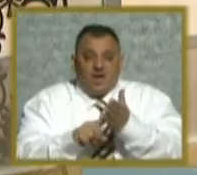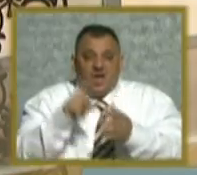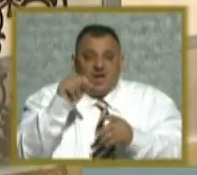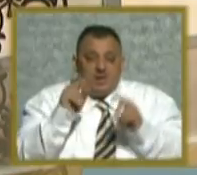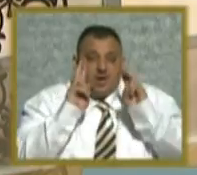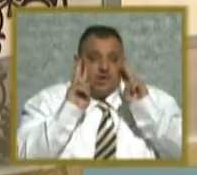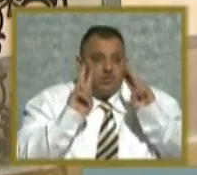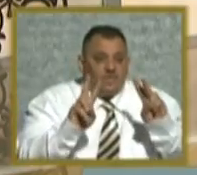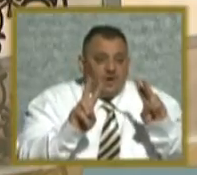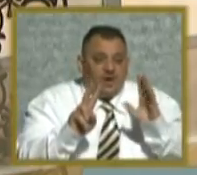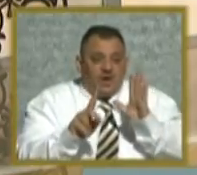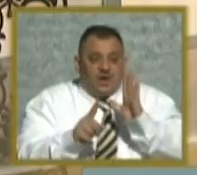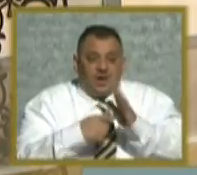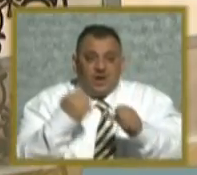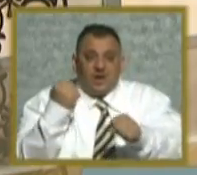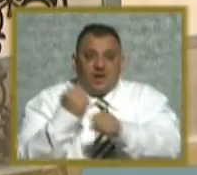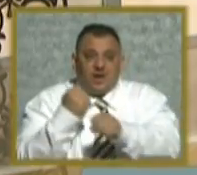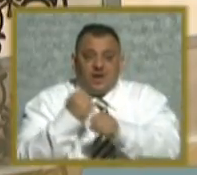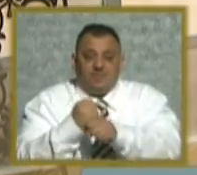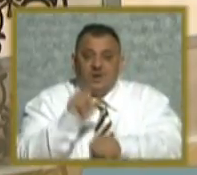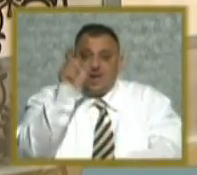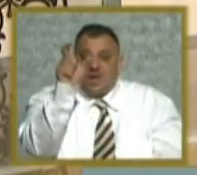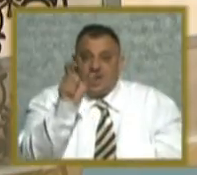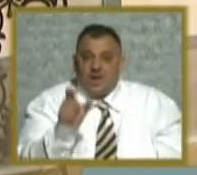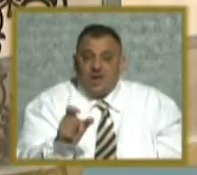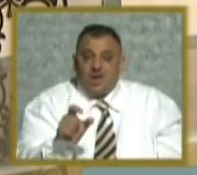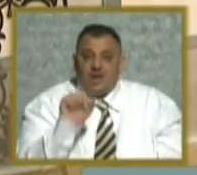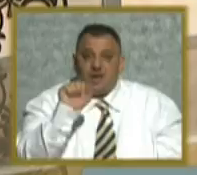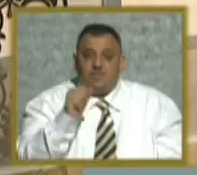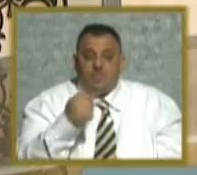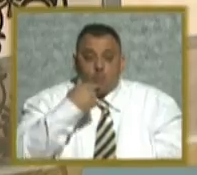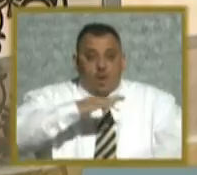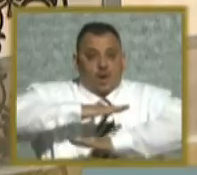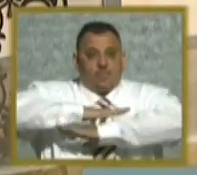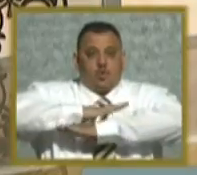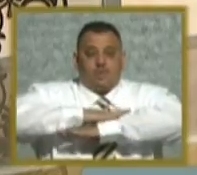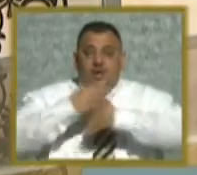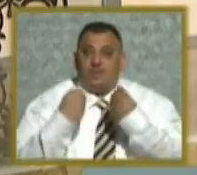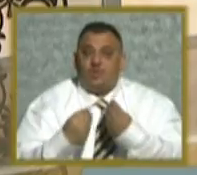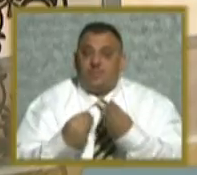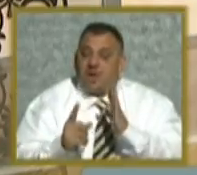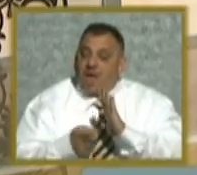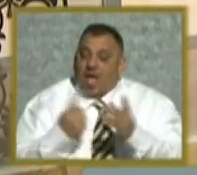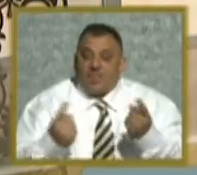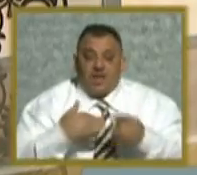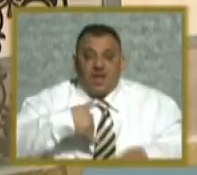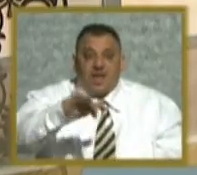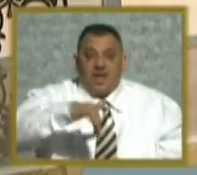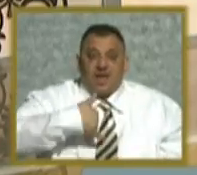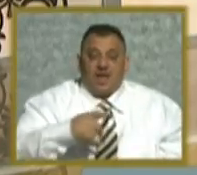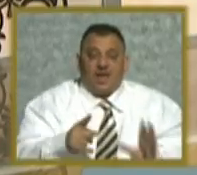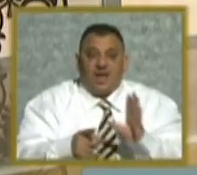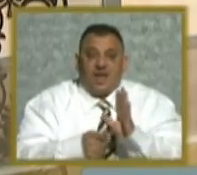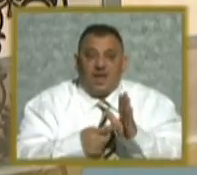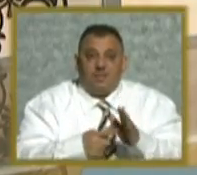فشفت المكان يعني طبيعة البيشنت والمرضى اللي موجودين في هذه المكان محترمين، يعني ناس محترمة، ناس عادية مثلنا، مو أنه